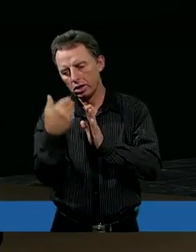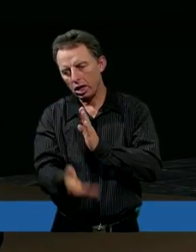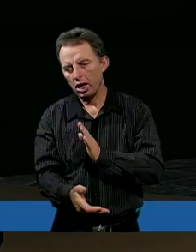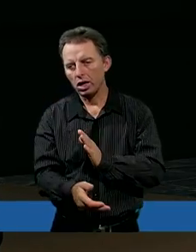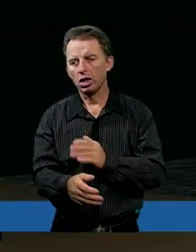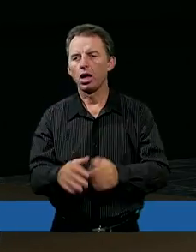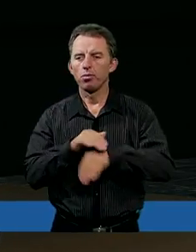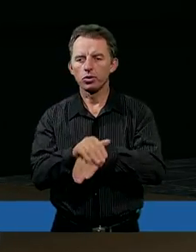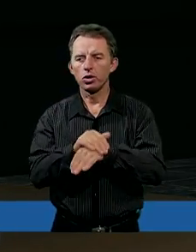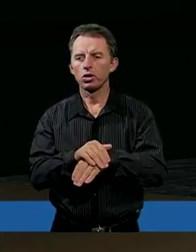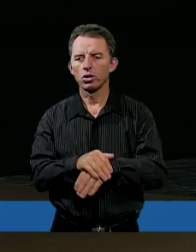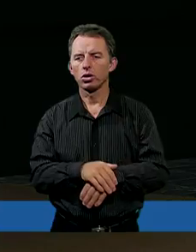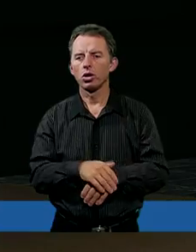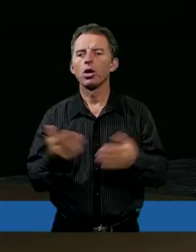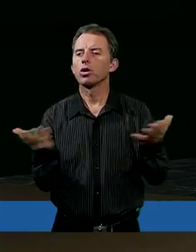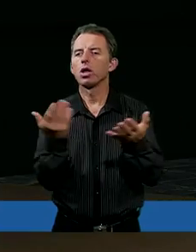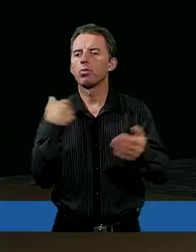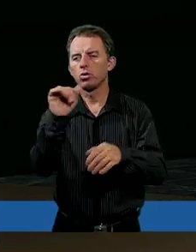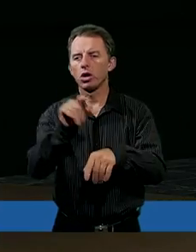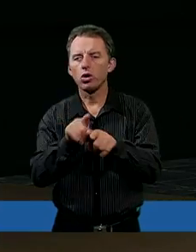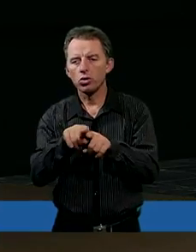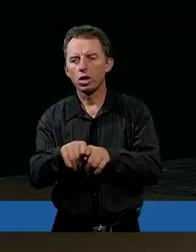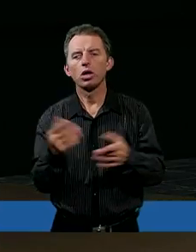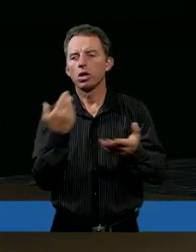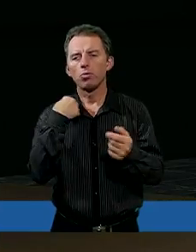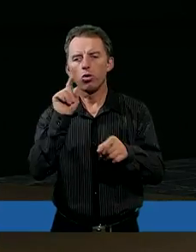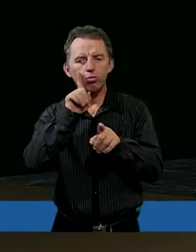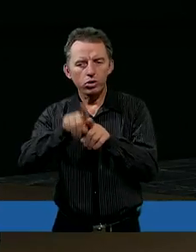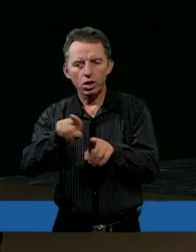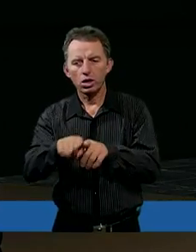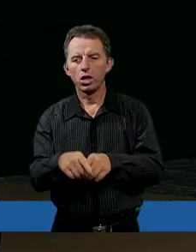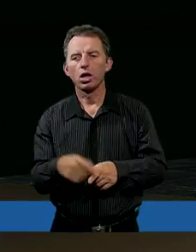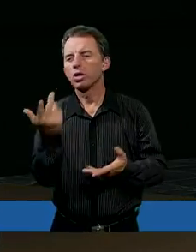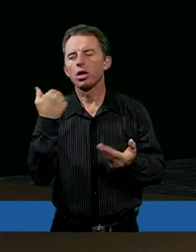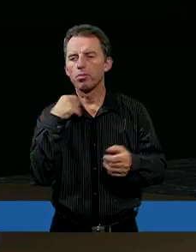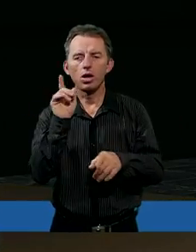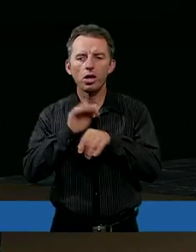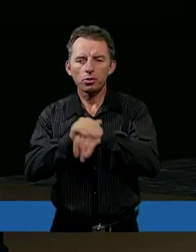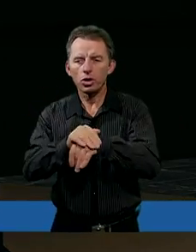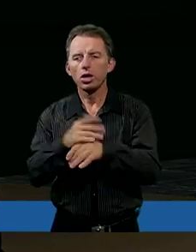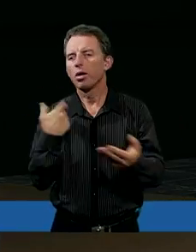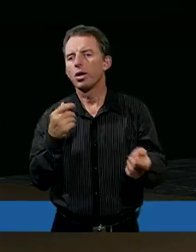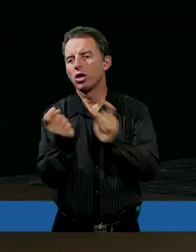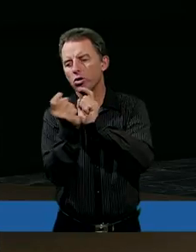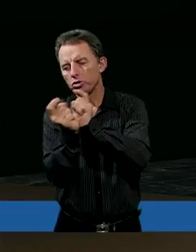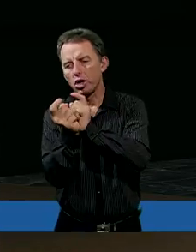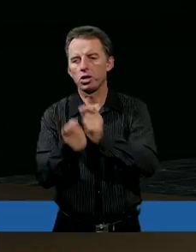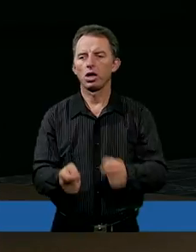przyjaciół. Gdzie były jego siostry? Gdzie były bracia? Gdzie były przyjaciele? Gdzie byli